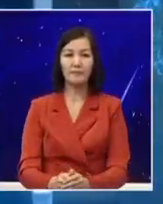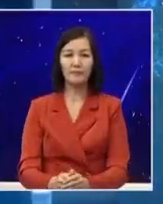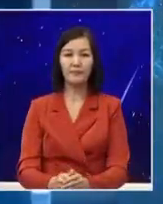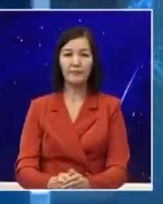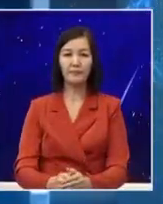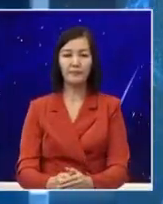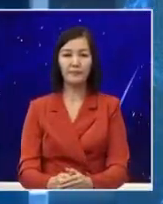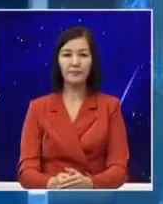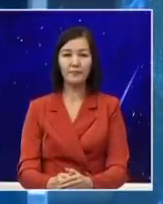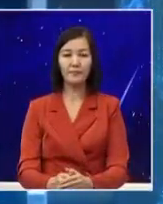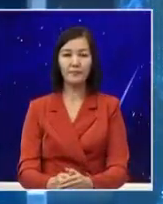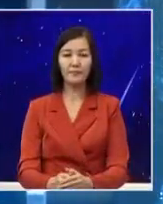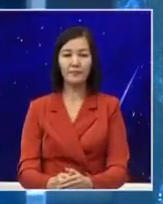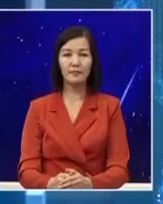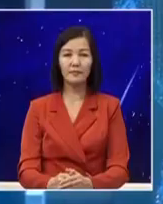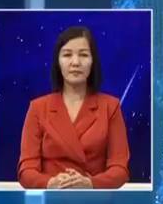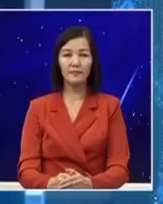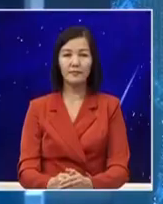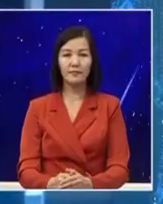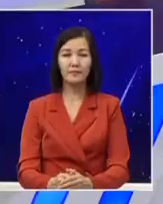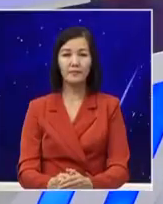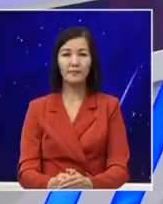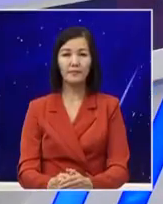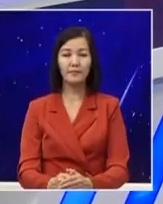Жарқын Нұрланұлы, Абзал Нүсіпов, Жетсу телеарнасы.